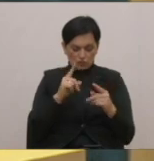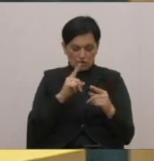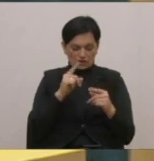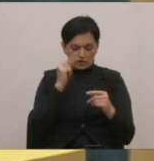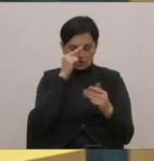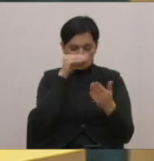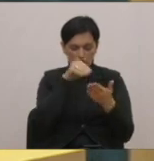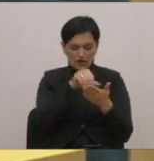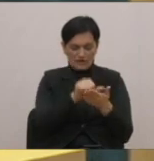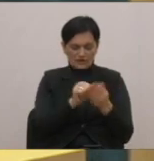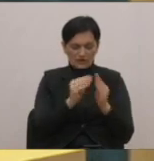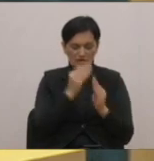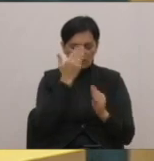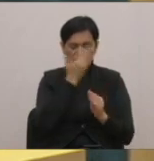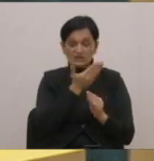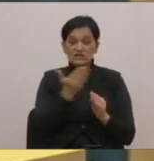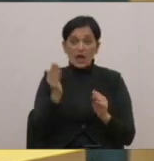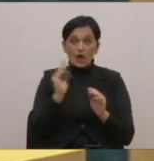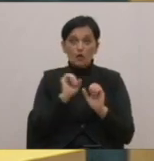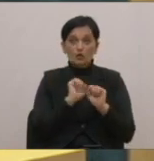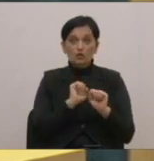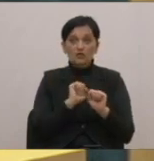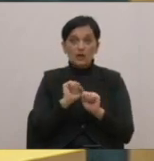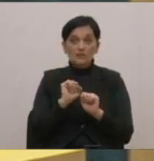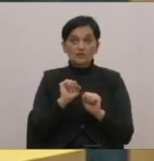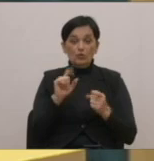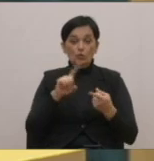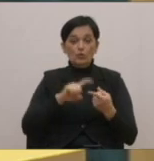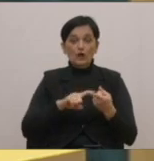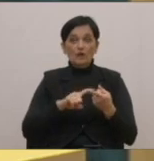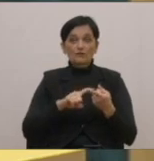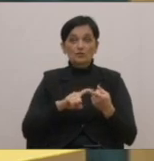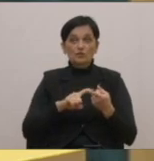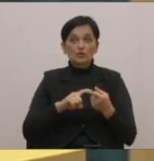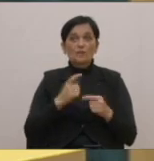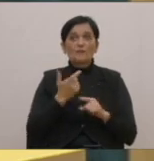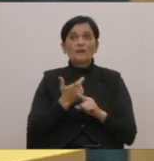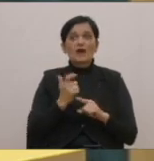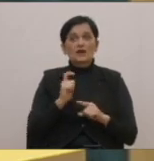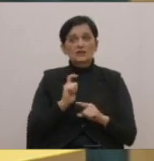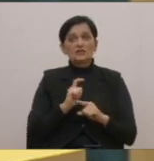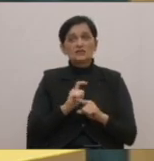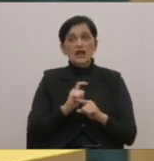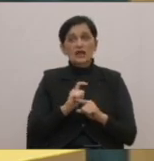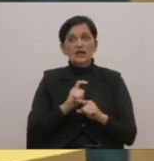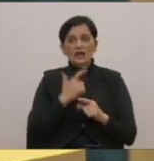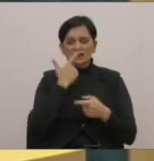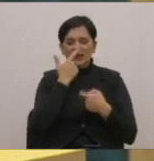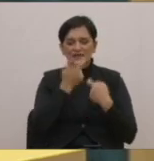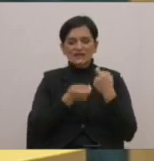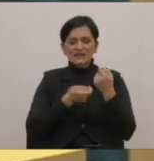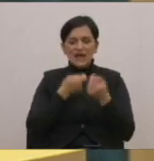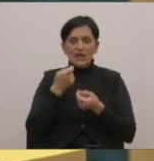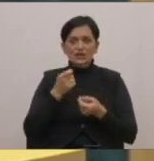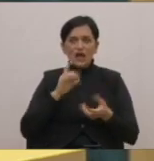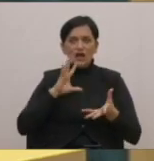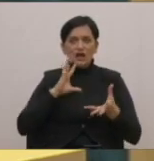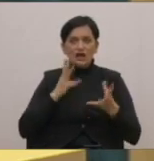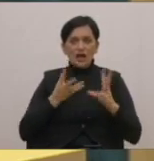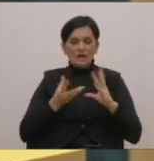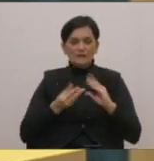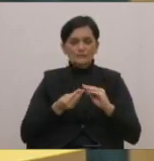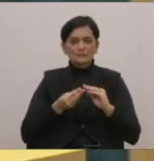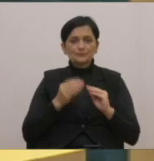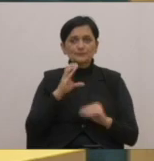რა თქმა უნდა ისევ და ისევ სახალხო დამცველის ანგარიშებს უკავშირდება და ასე შემდეგ, არამედ ძალიან დეტალურად გავაანალიზეთ, თუნდაც